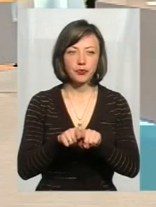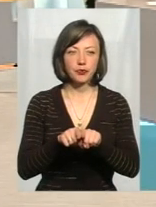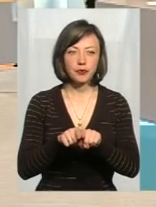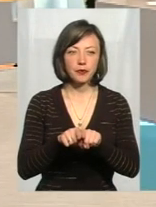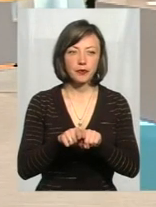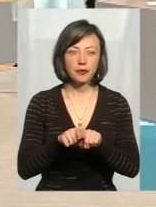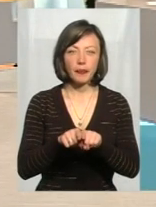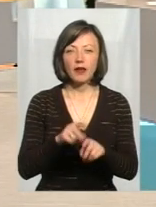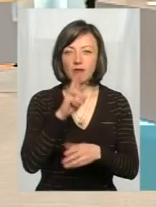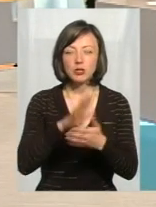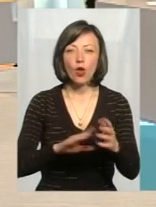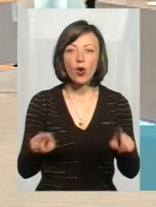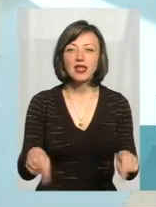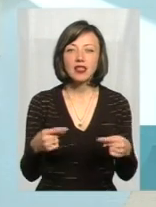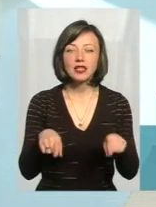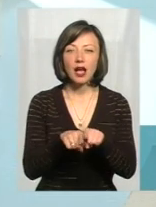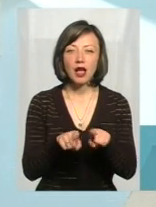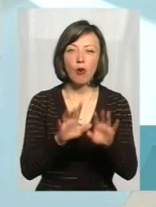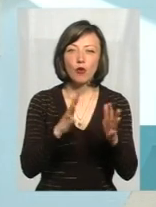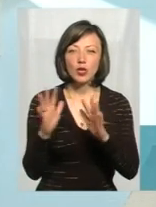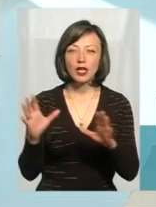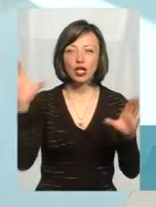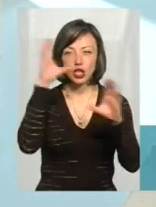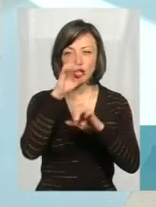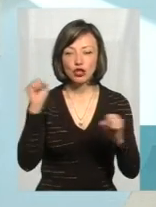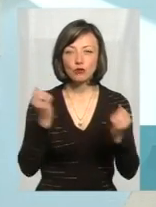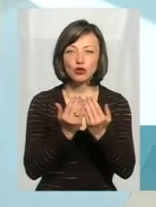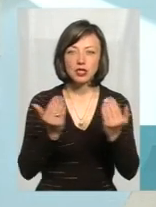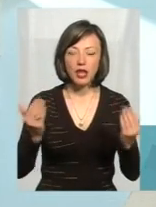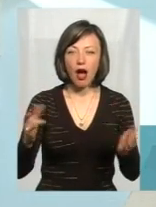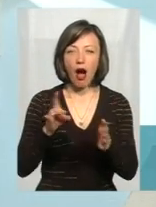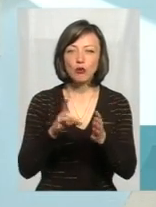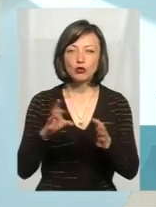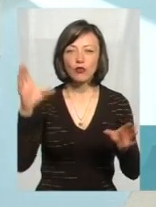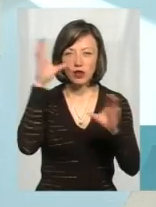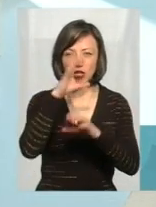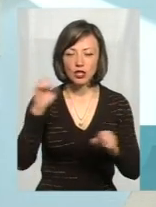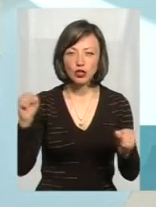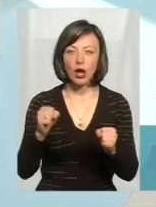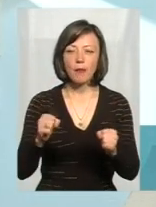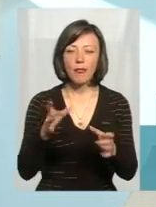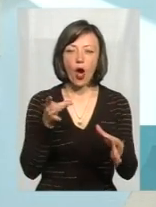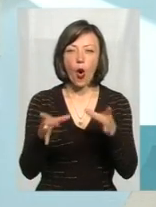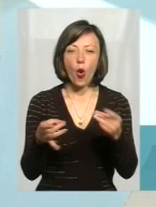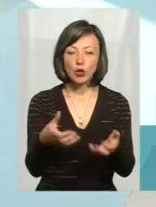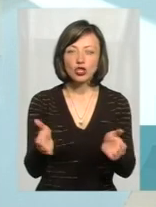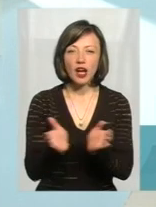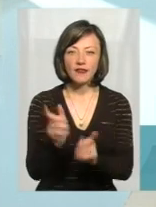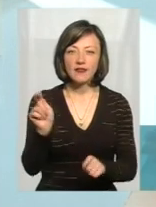таких подій, як Ніч музеїв, Гарбузова ніч, Гончарний фестиваль у колі